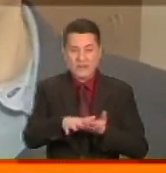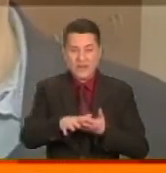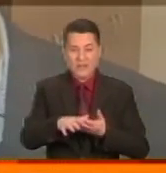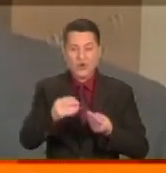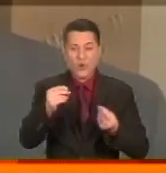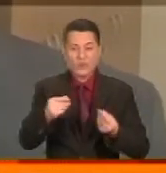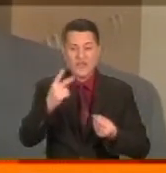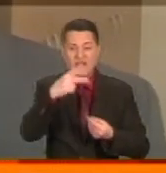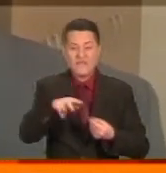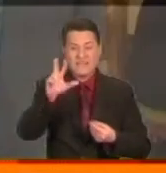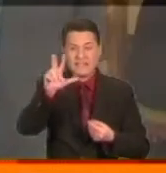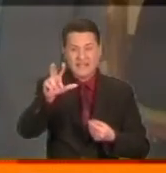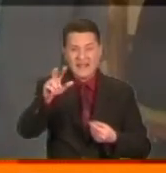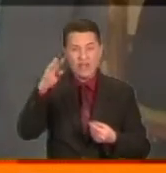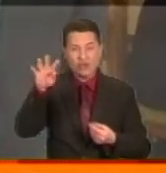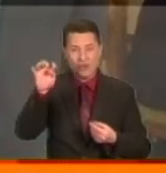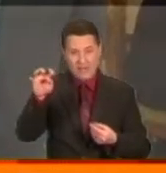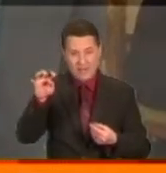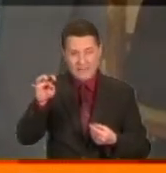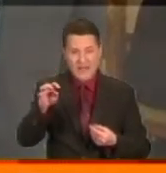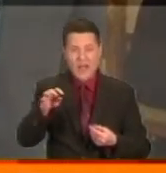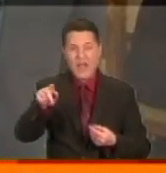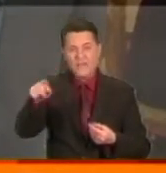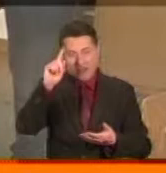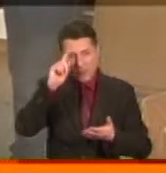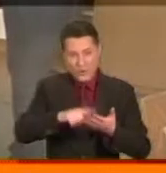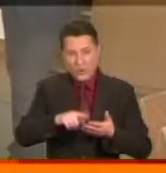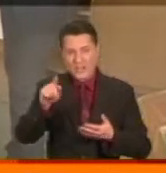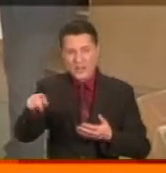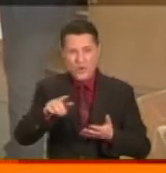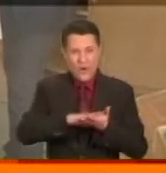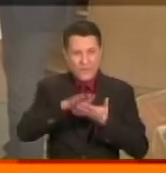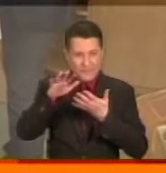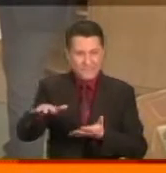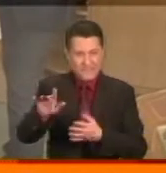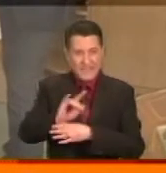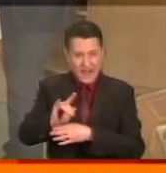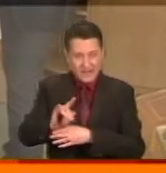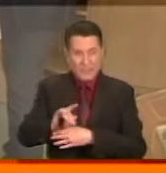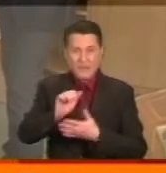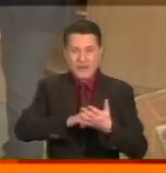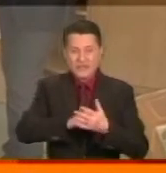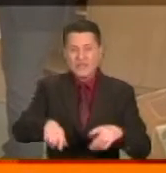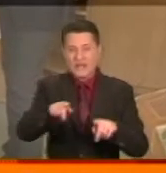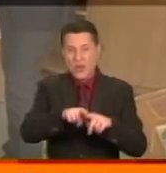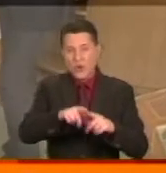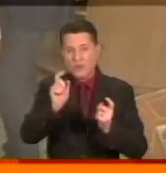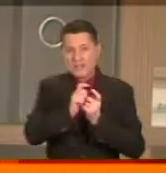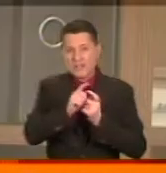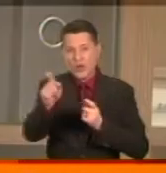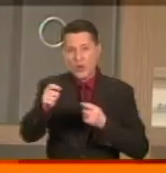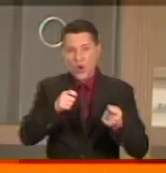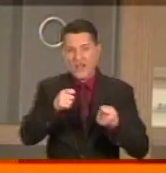ремонт пішли 23 400. Чоловік переконаний, на нього просто зводять наклеп. А причина такого скандалу – його керівна